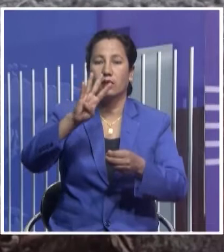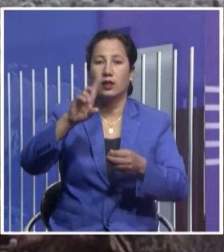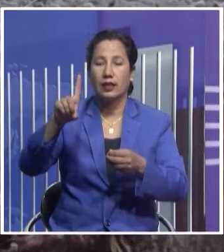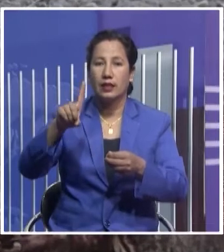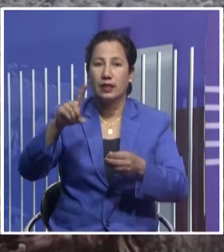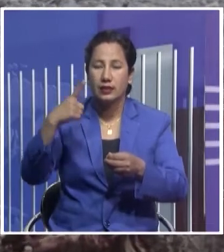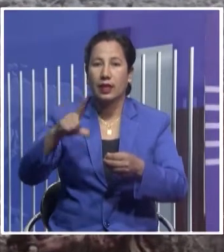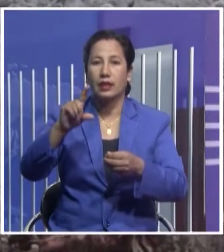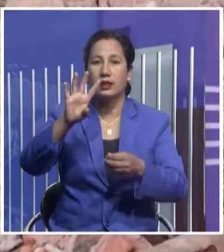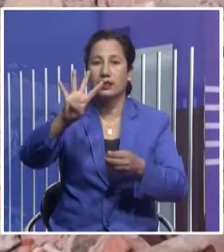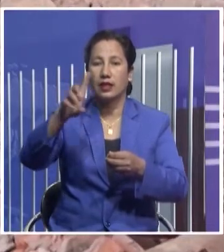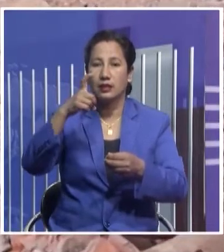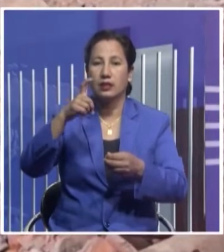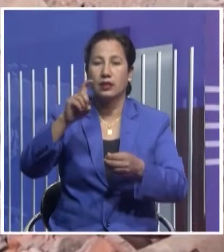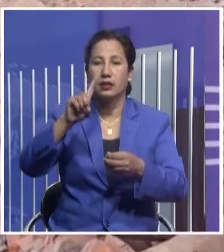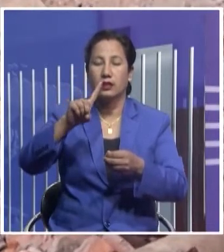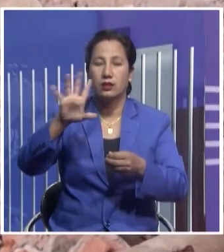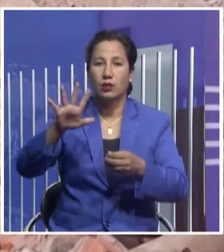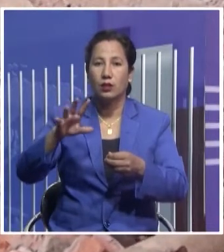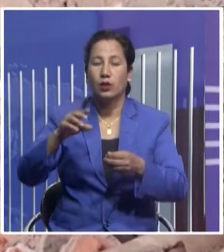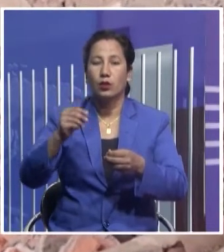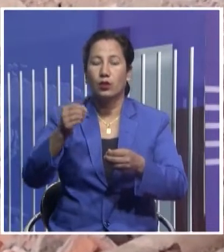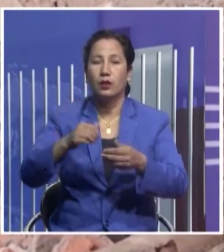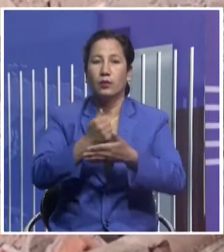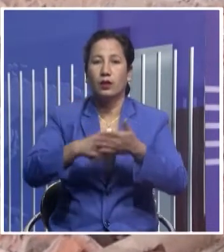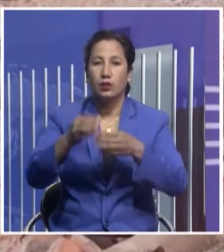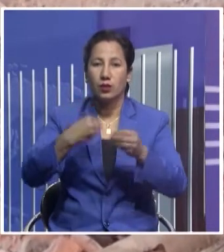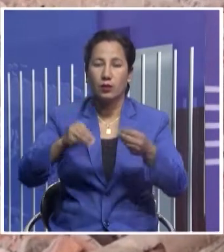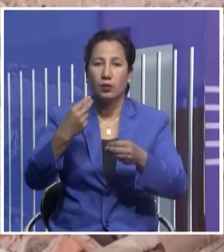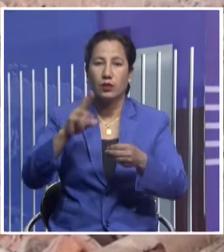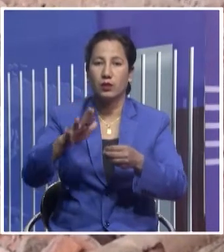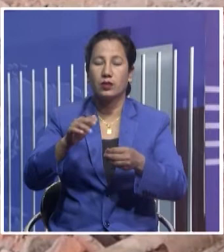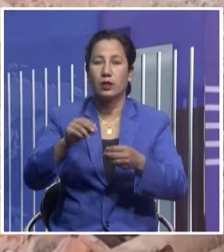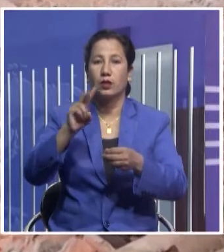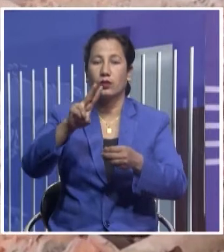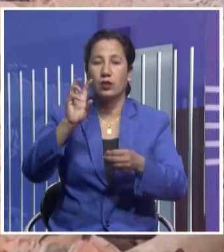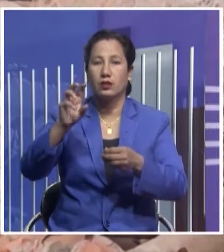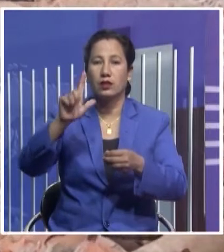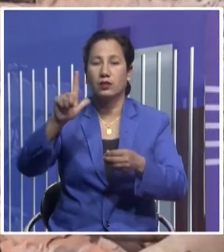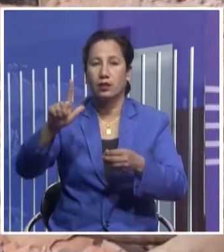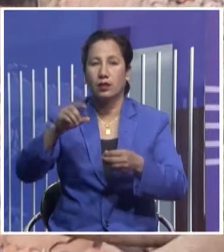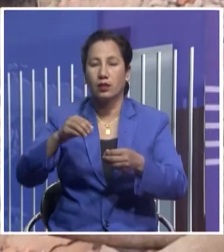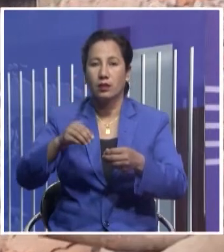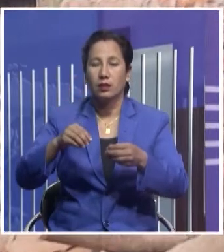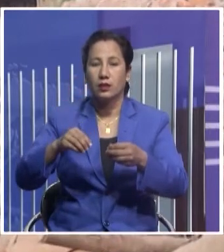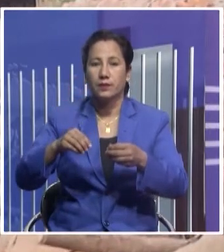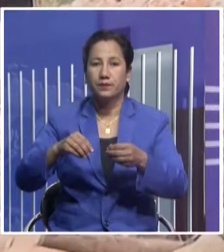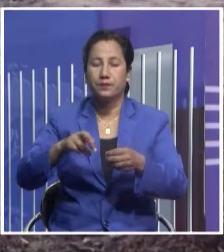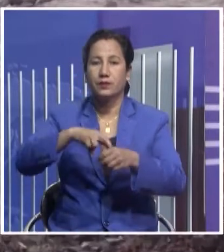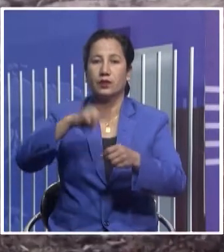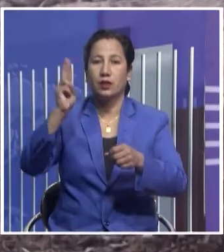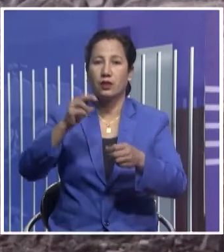19,41,414 रुपियाँमा सम्झौता भएको छ। लामायन गौरीशङ्कर हिमालयन कन्स्ट्रक्सन प्रणाली कपनसँग 2077 चैत्र 24 गते सम्झौता भएको